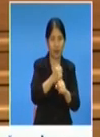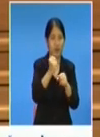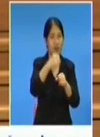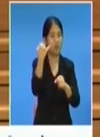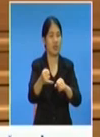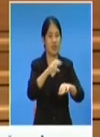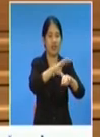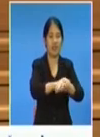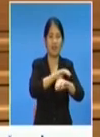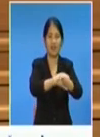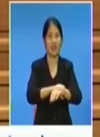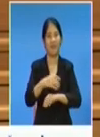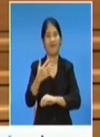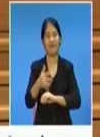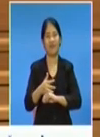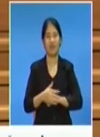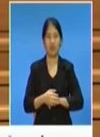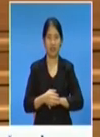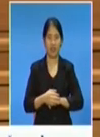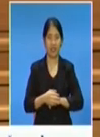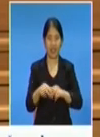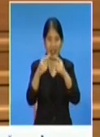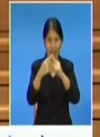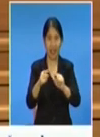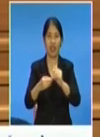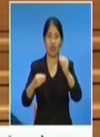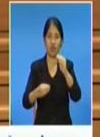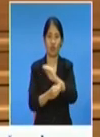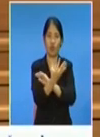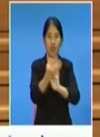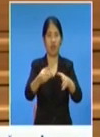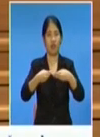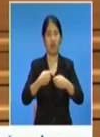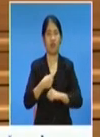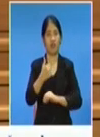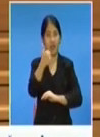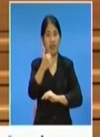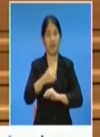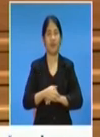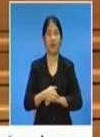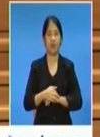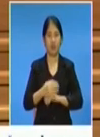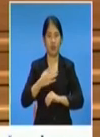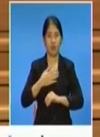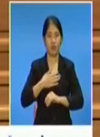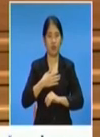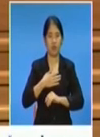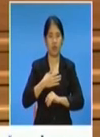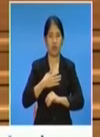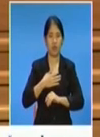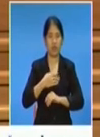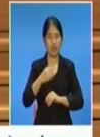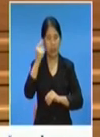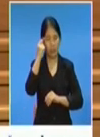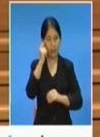สมาสร้างแผนเพื่อป้องกันหนูป้องกันการทุจริตผมกำลังพูดเรื่องนั้น